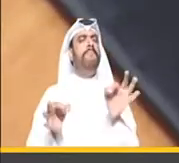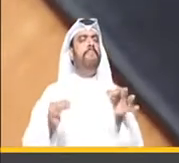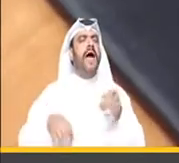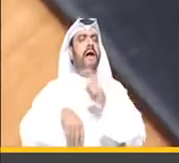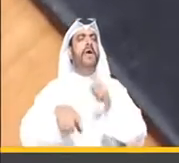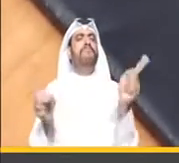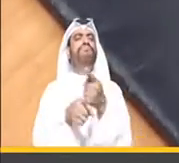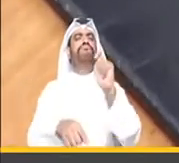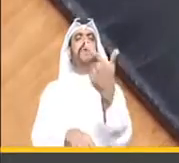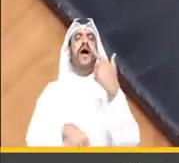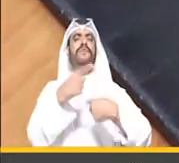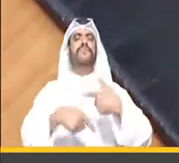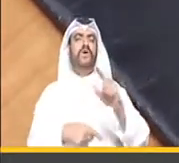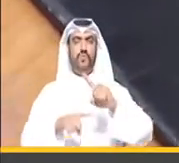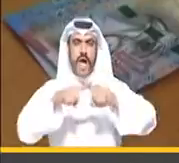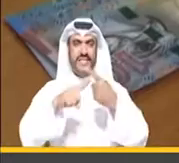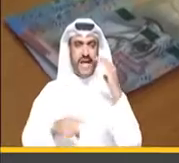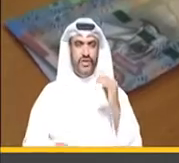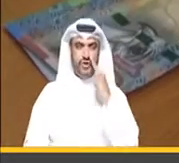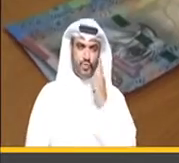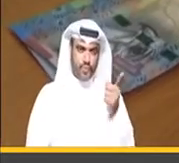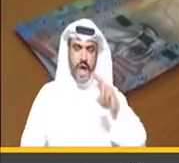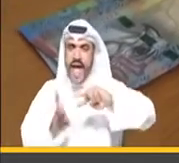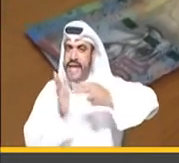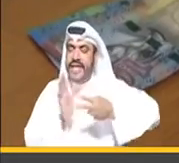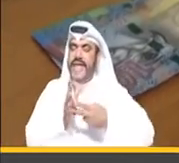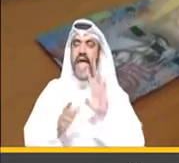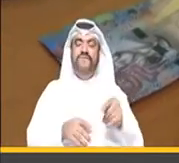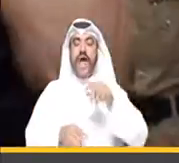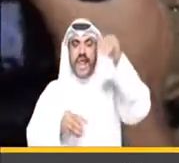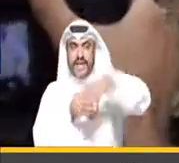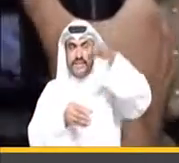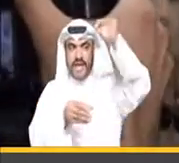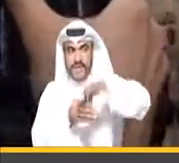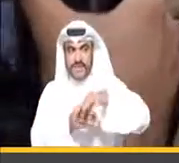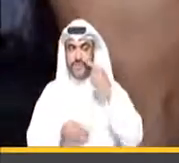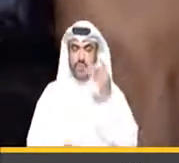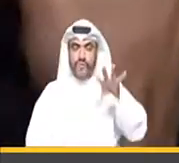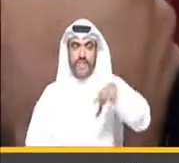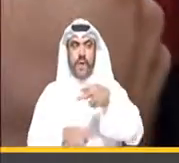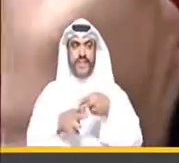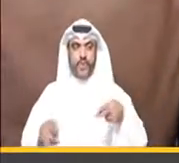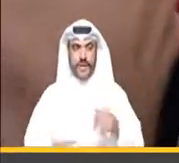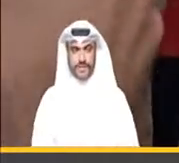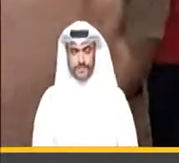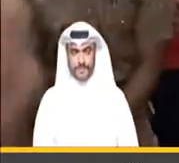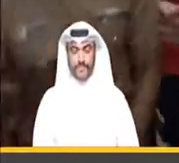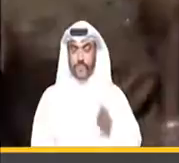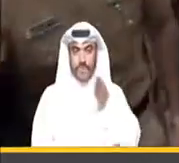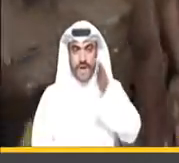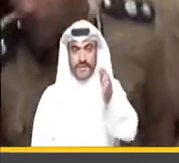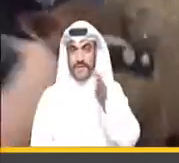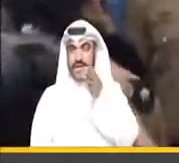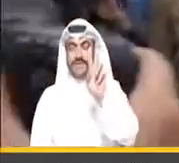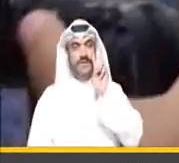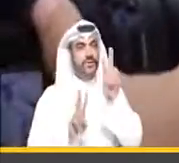الترشيح، وعلى آلية التعاون بين إدارة شؤون الانتخابات والجهات المختصة في الدولة. وقد أدلى معالي